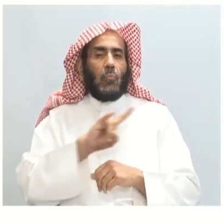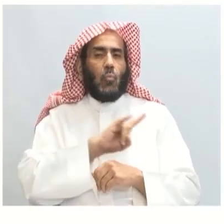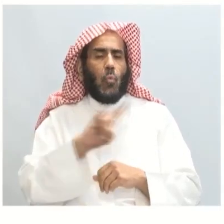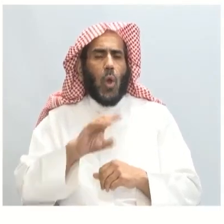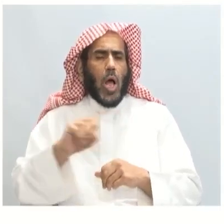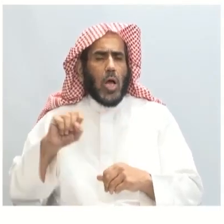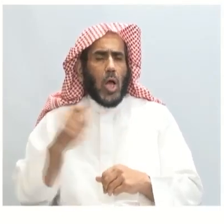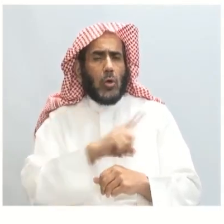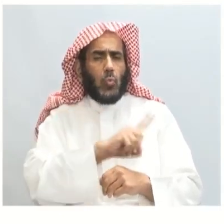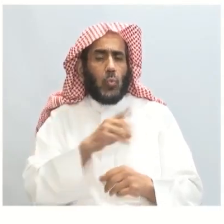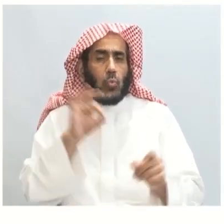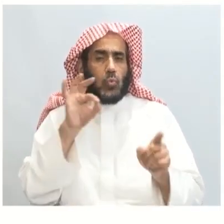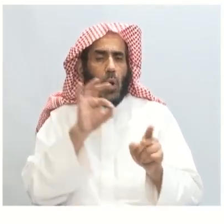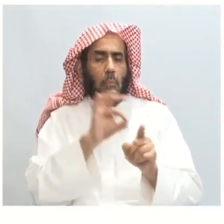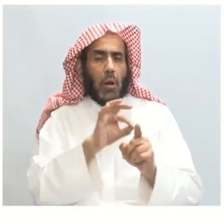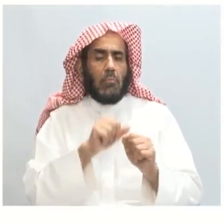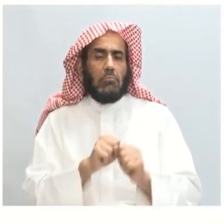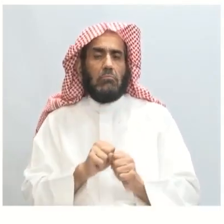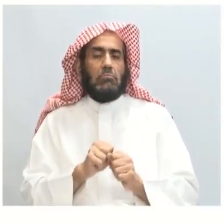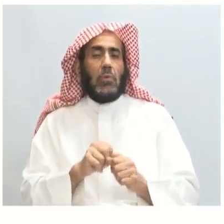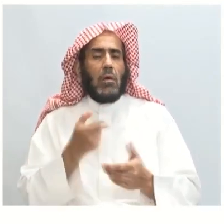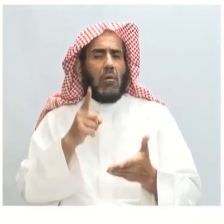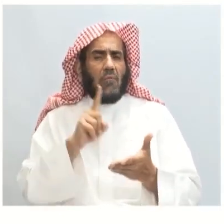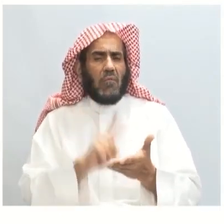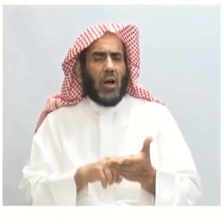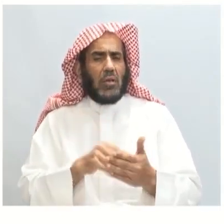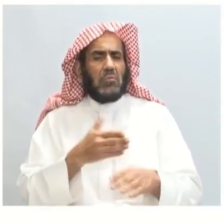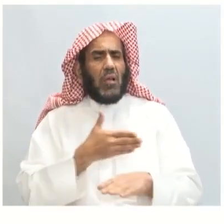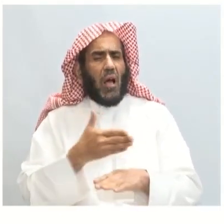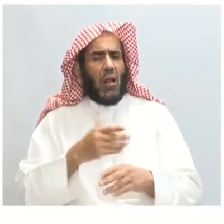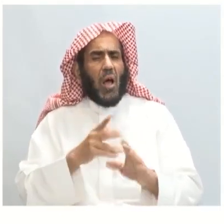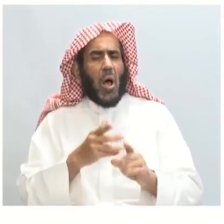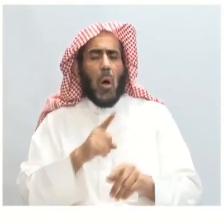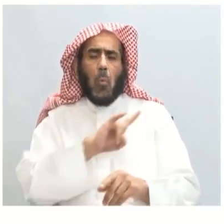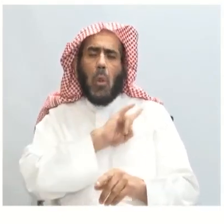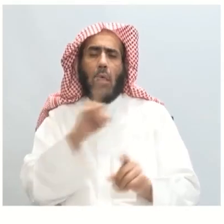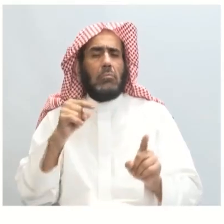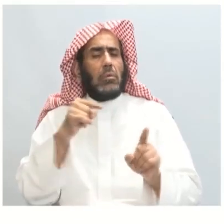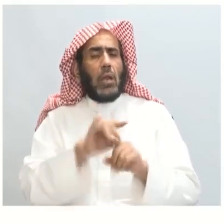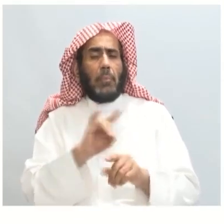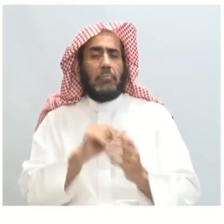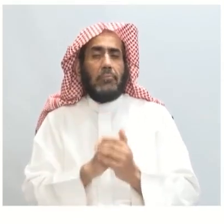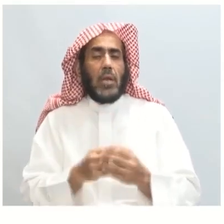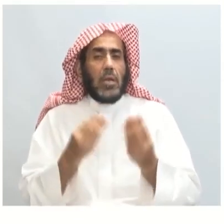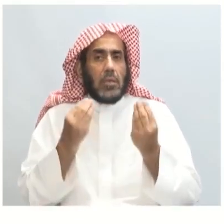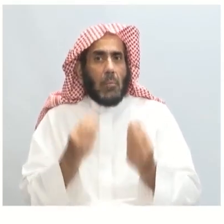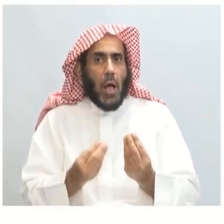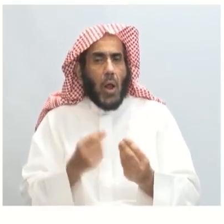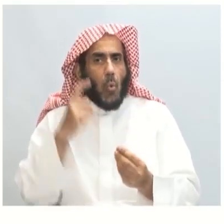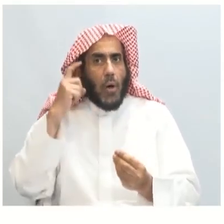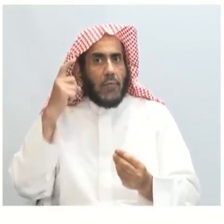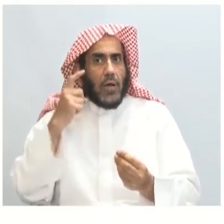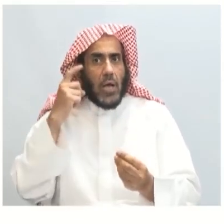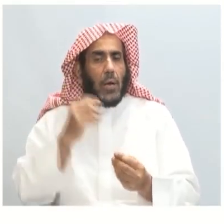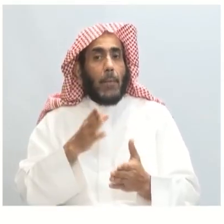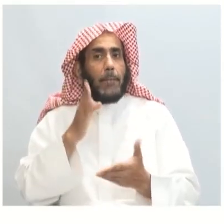تتعجل وصول المرام فقد تتاخر او لا تصل تمهل وفكر